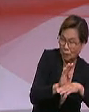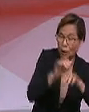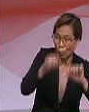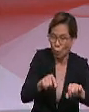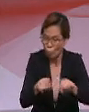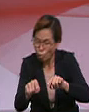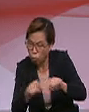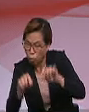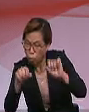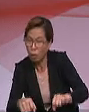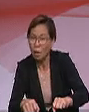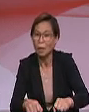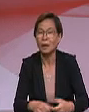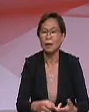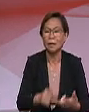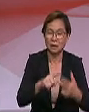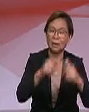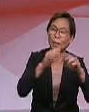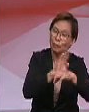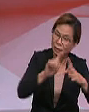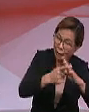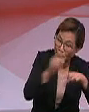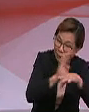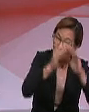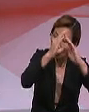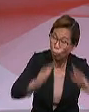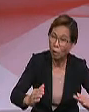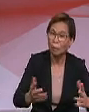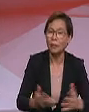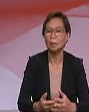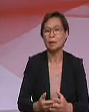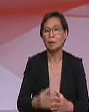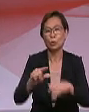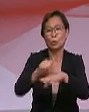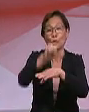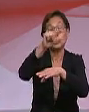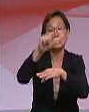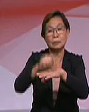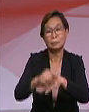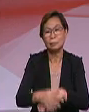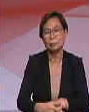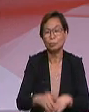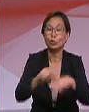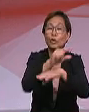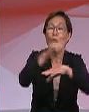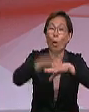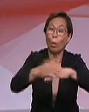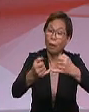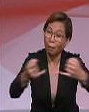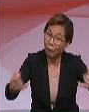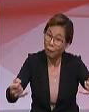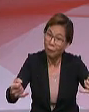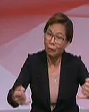maju di rumah melalui sistem talian